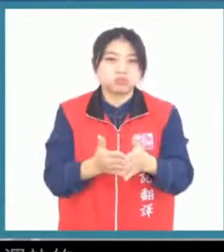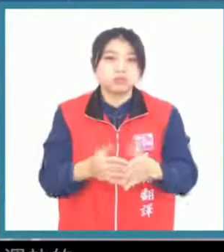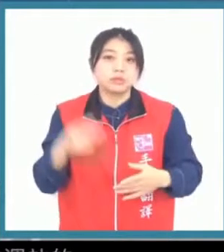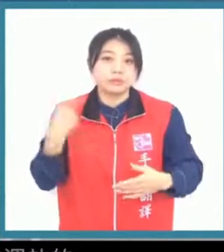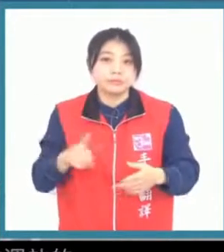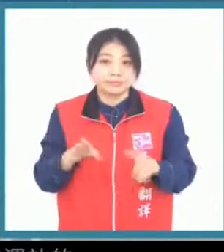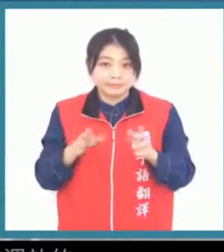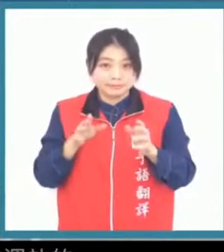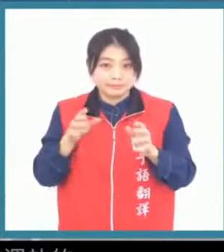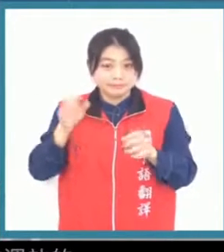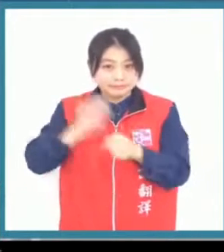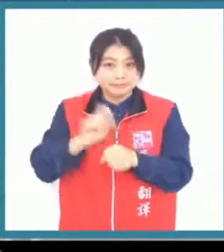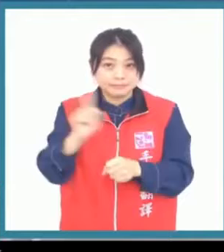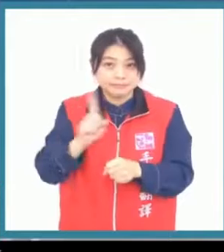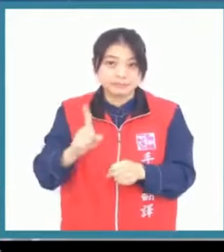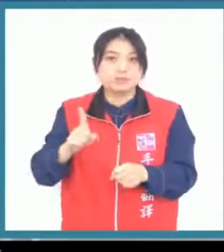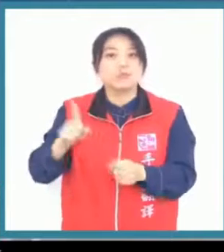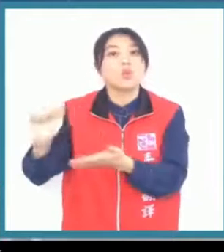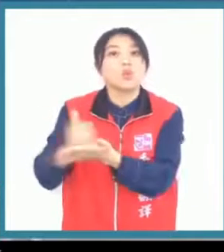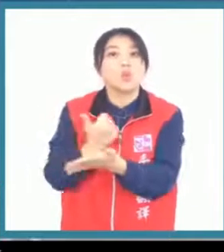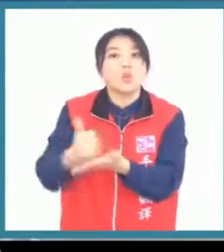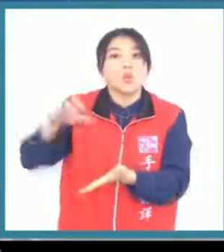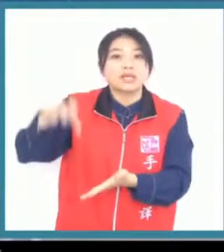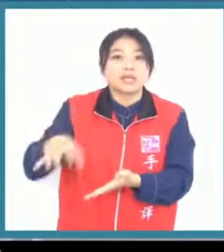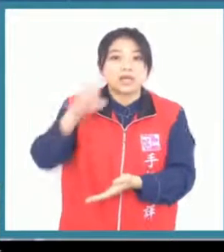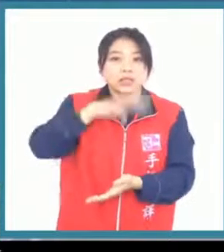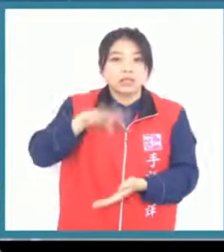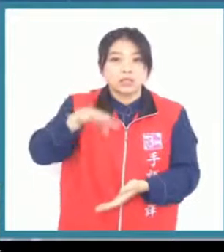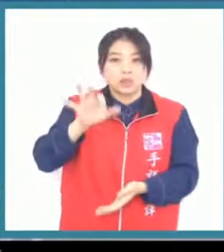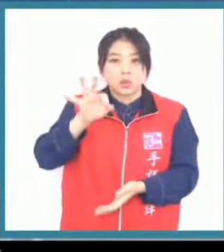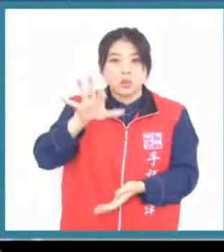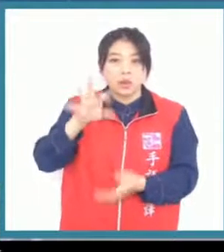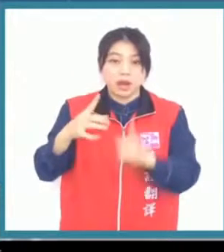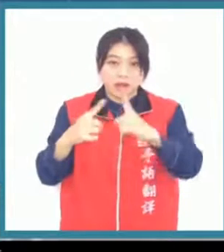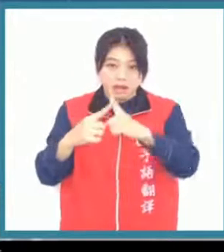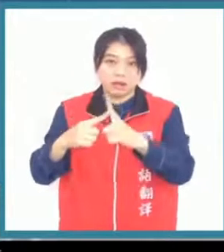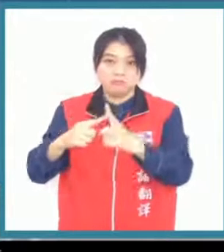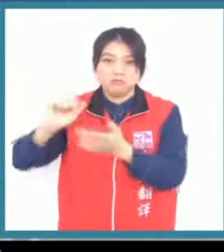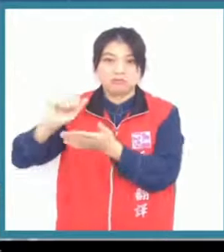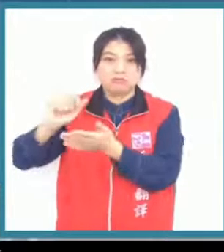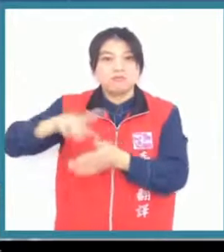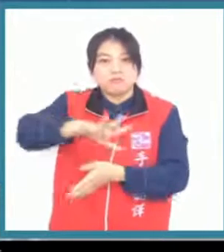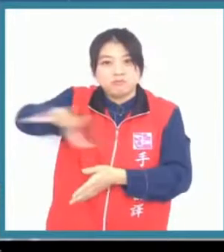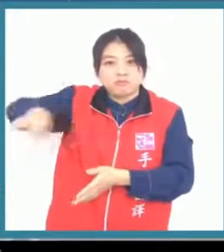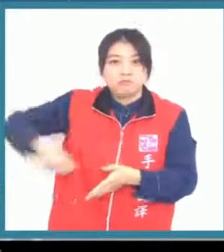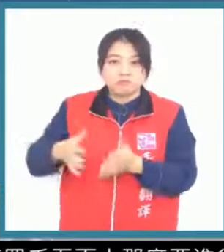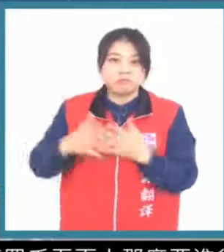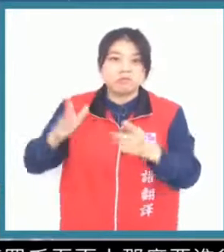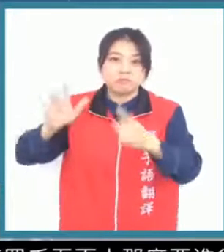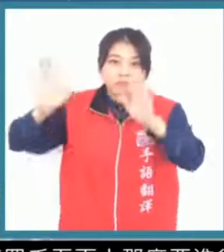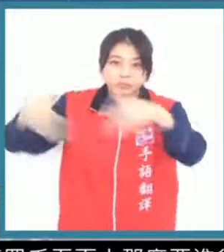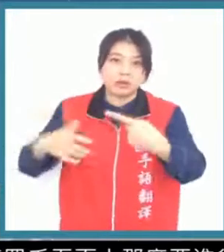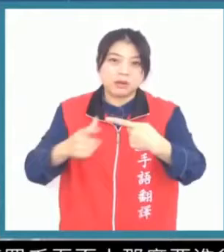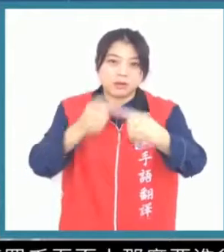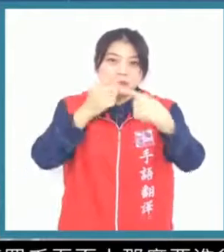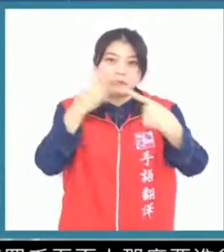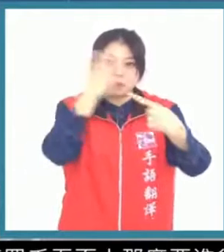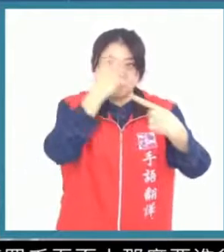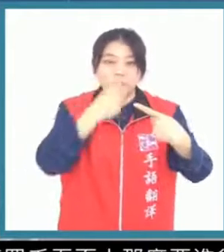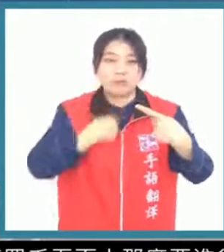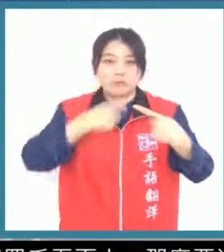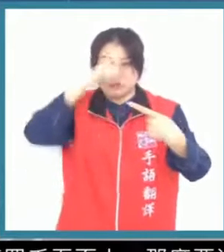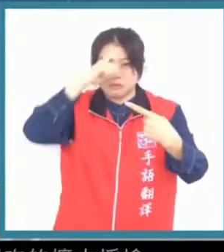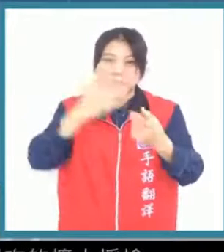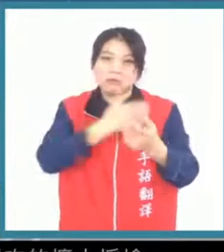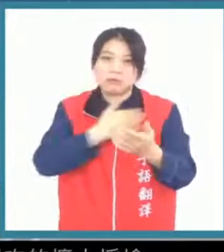商，那么4500人，那么也要进行第一采。我们希望多层次的扩大采检，